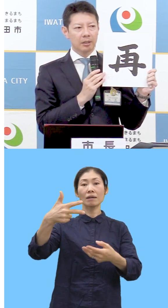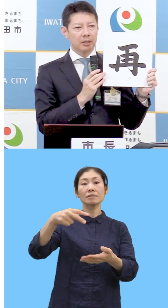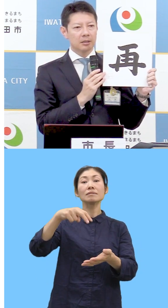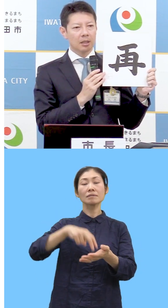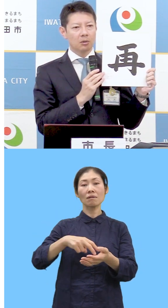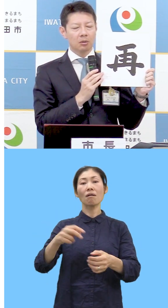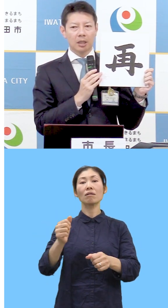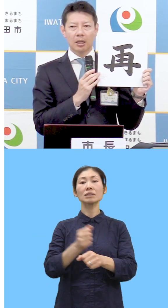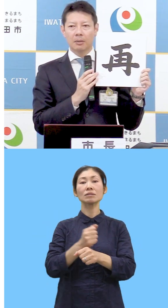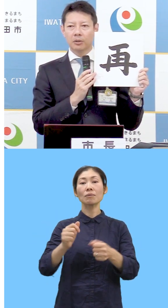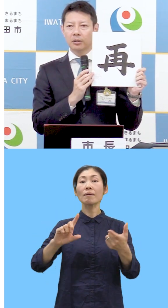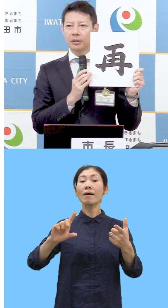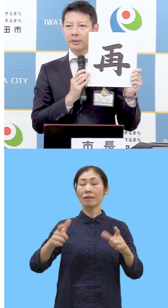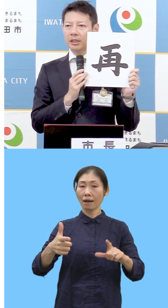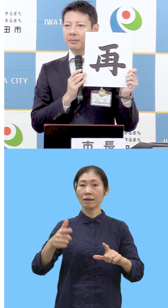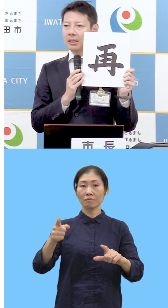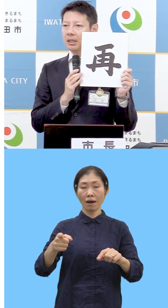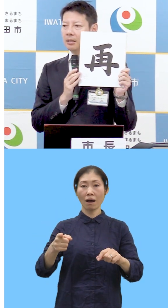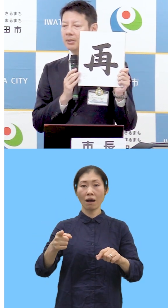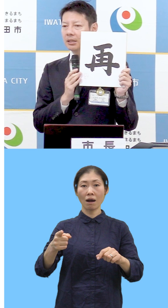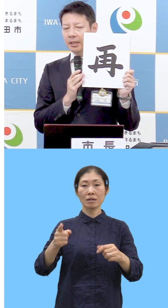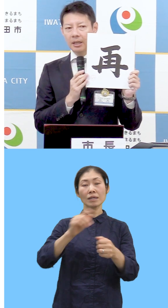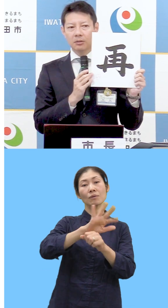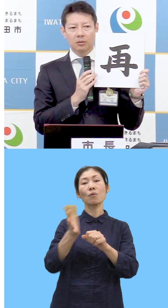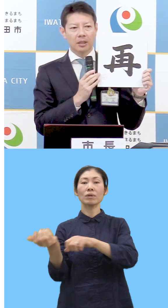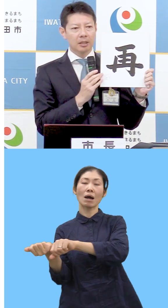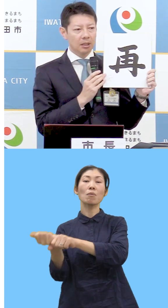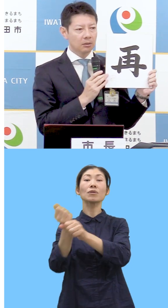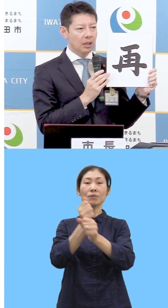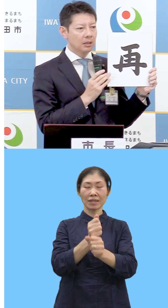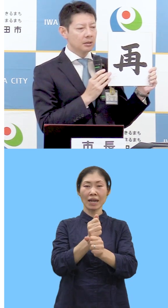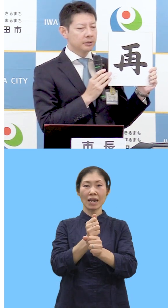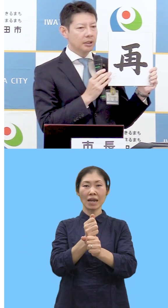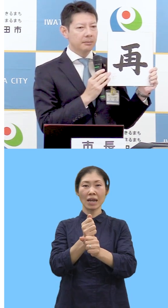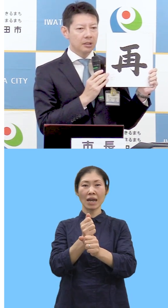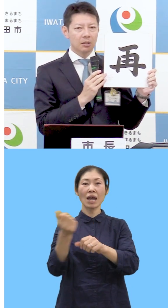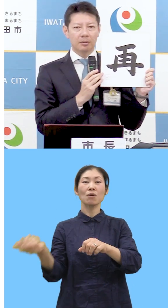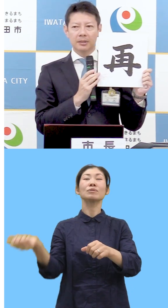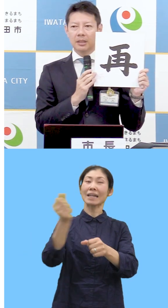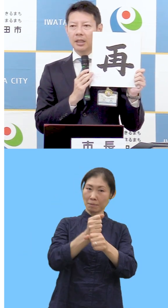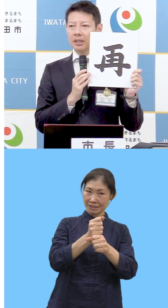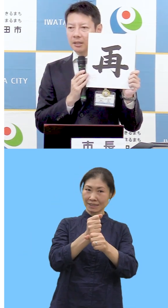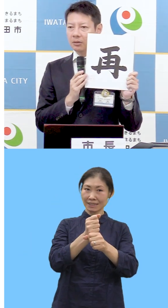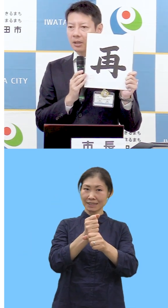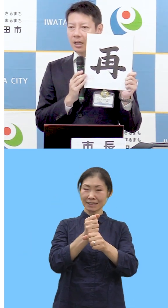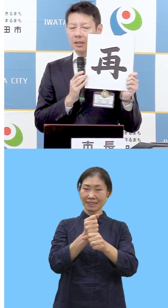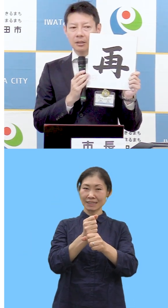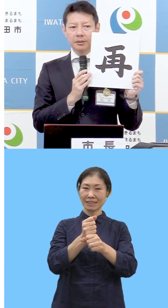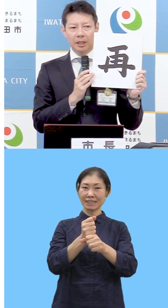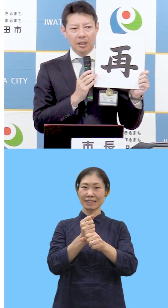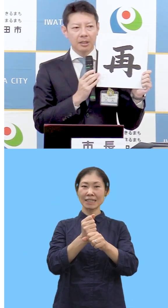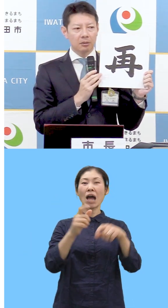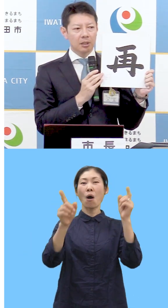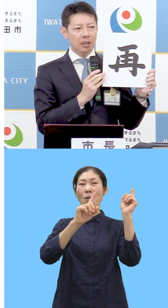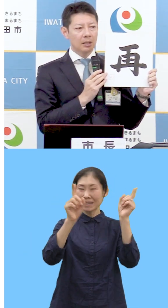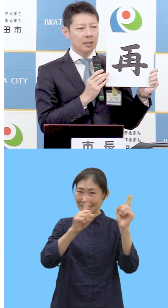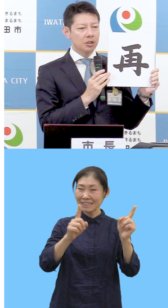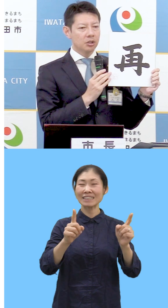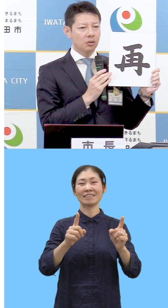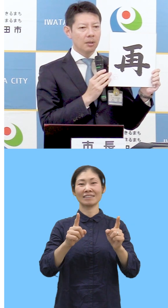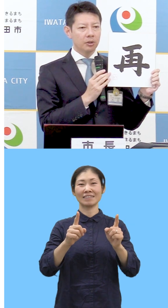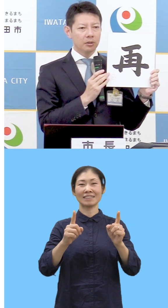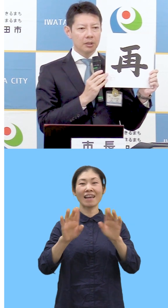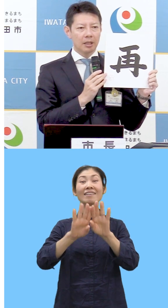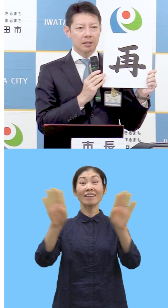というわけではないんですが、コロナ禍が戻って再びみんなで会うことができたとか、再びお祭りができたとか、再びいろんな